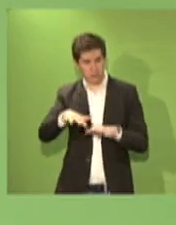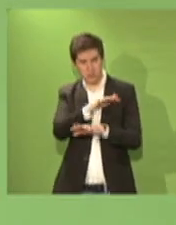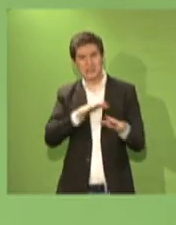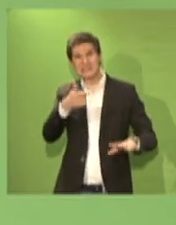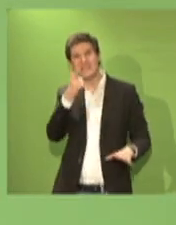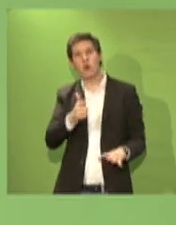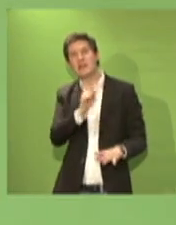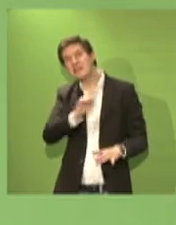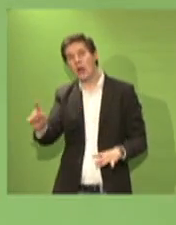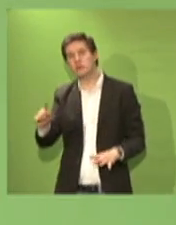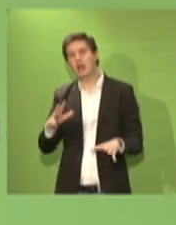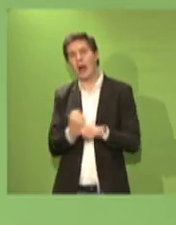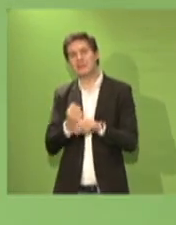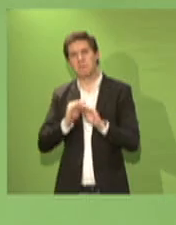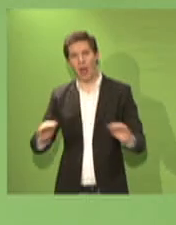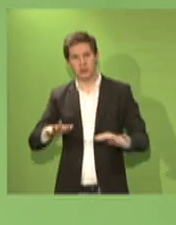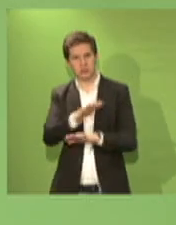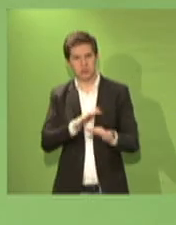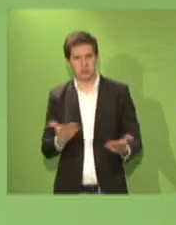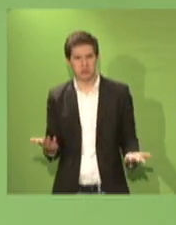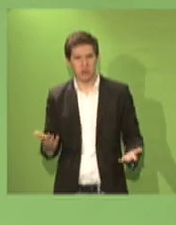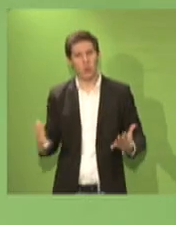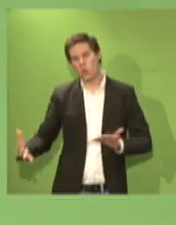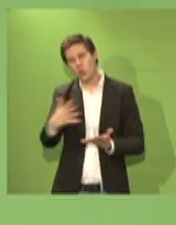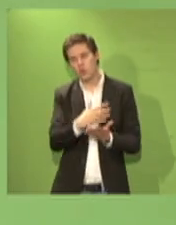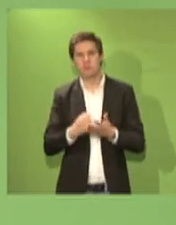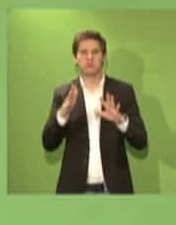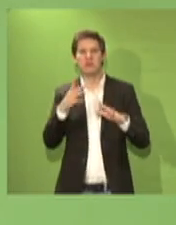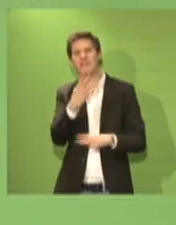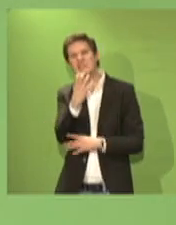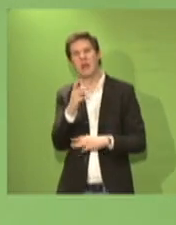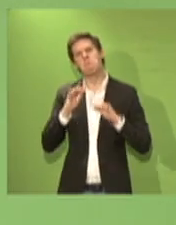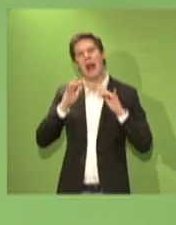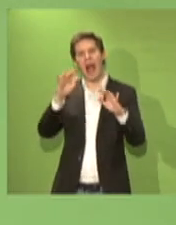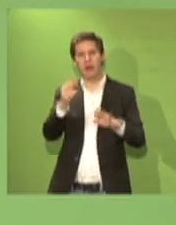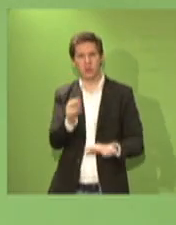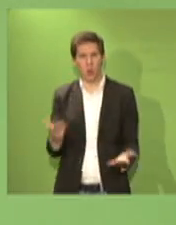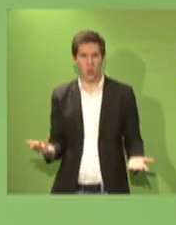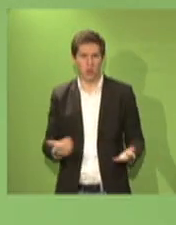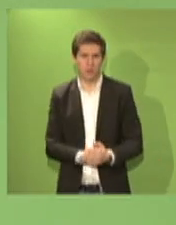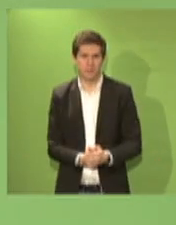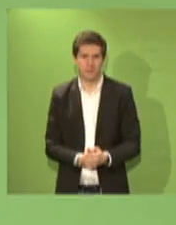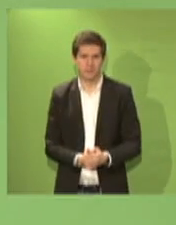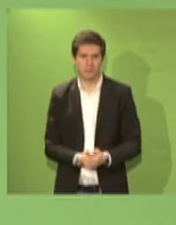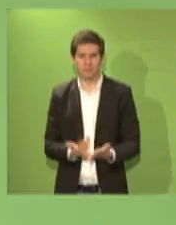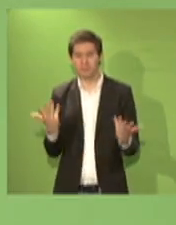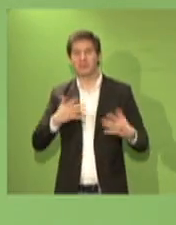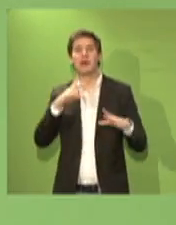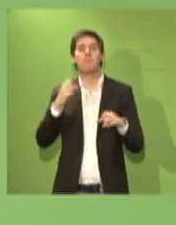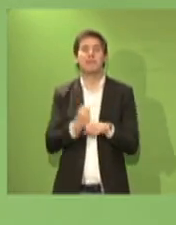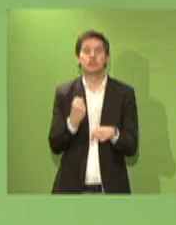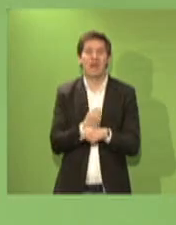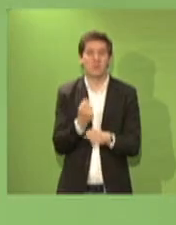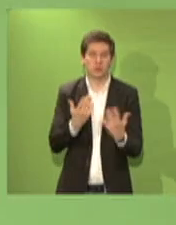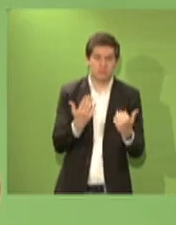200.000 Arbeitsplätze und einen Umsatz von rund 40 Milliarden Euro. In Bezug auf die Beschäftigungszahl und den